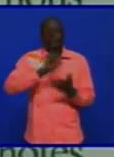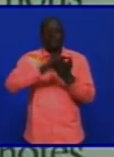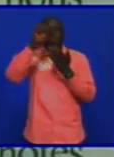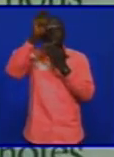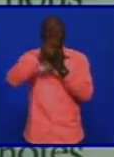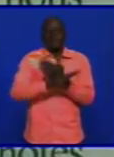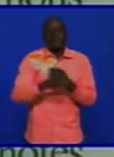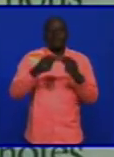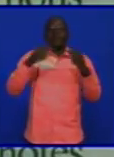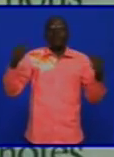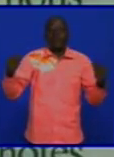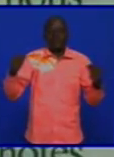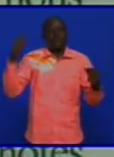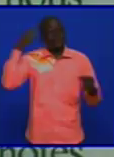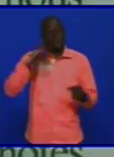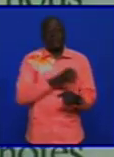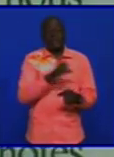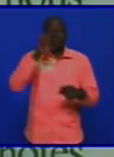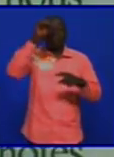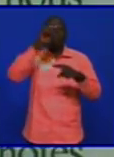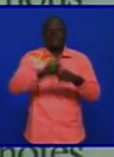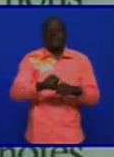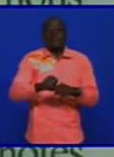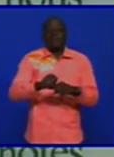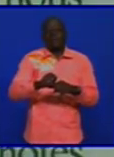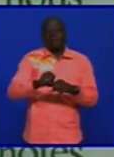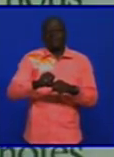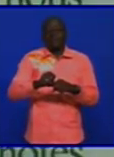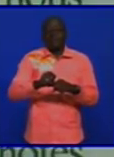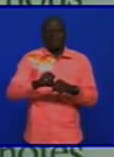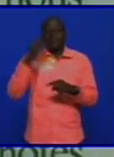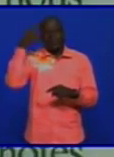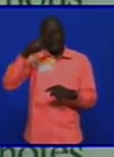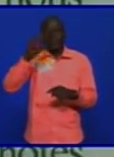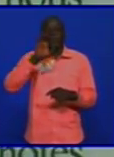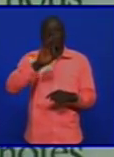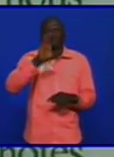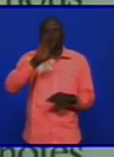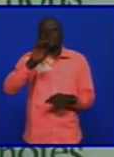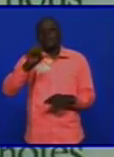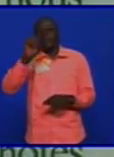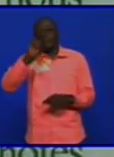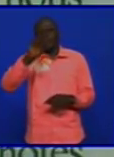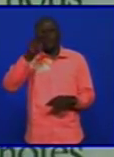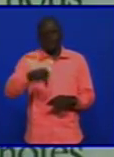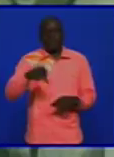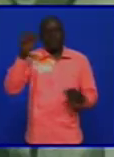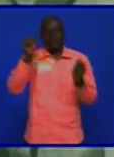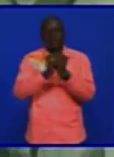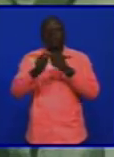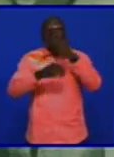Opposants cherchent renfort chez les syndicats, titre l'observateur Palga. Pour le CEFOP, il s'est agi de renouer le contact avec le monde